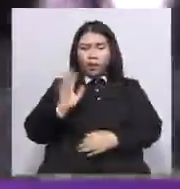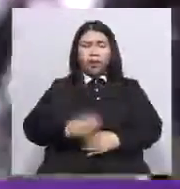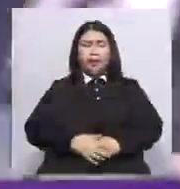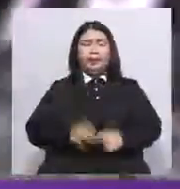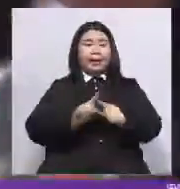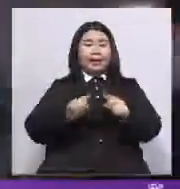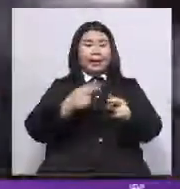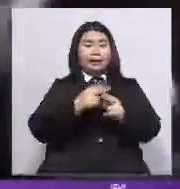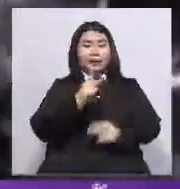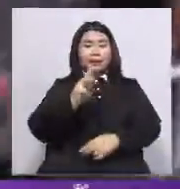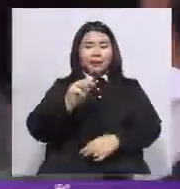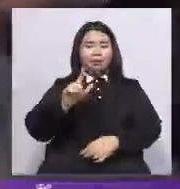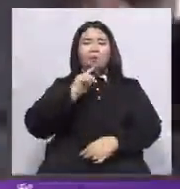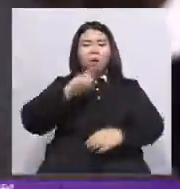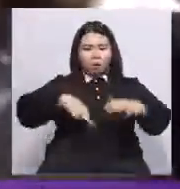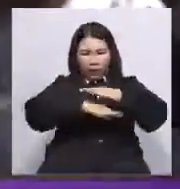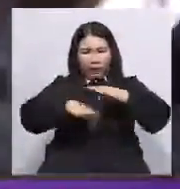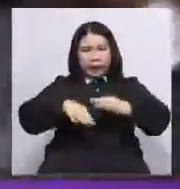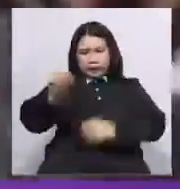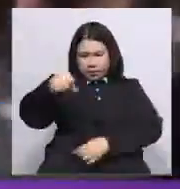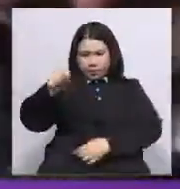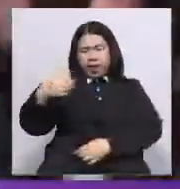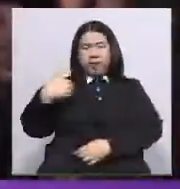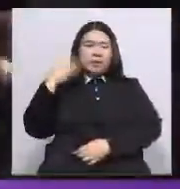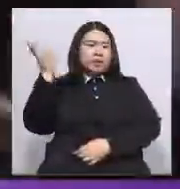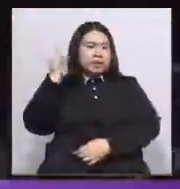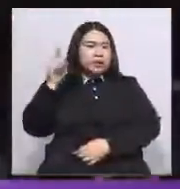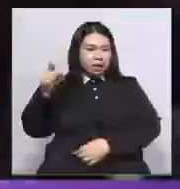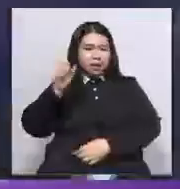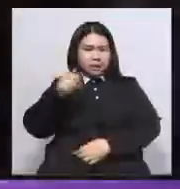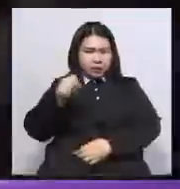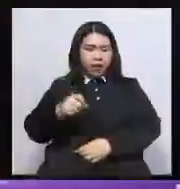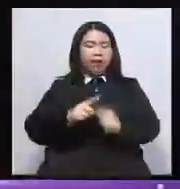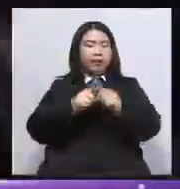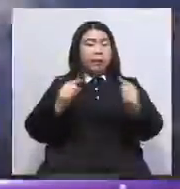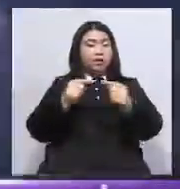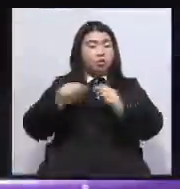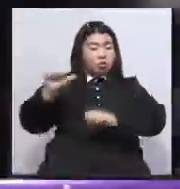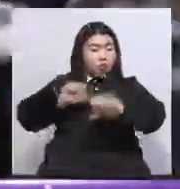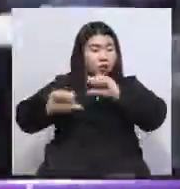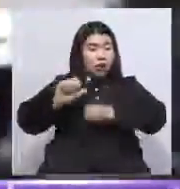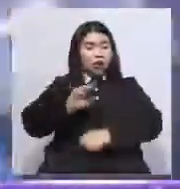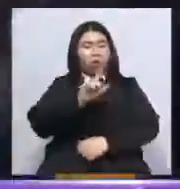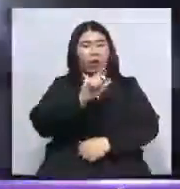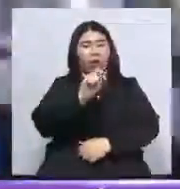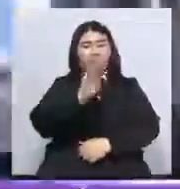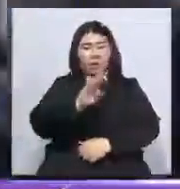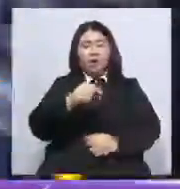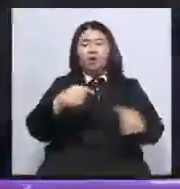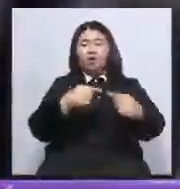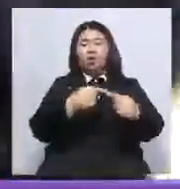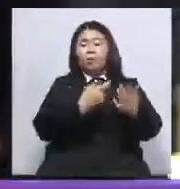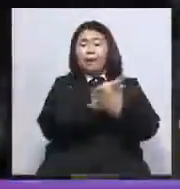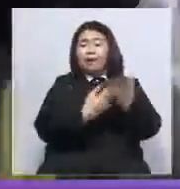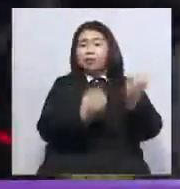ในพยานหลักฐานและก็คลิปเสียงว่าจะสามารถเอาผิดได้ค่ะส่วนผลนิติวิทยาศาสตร์จากแลบของกรมอุทยานนะคะขณะนี้ก็ได้ออก